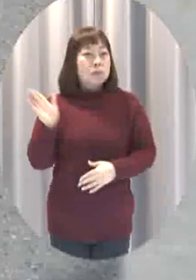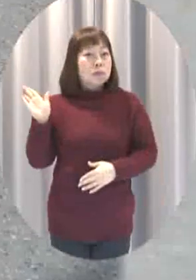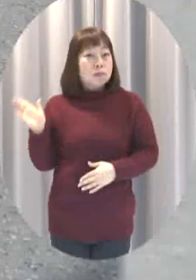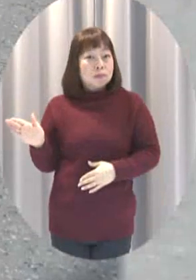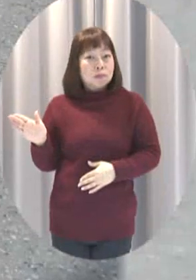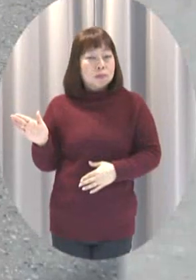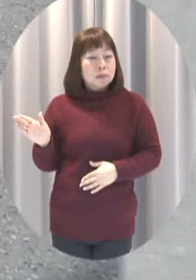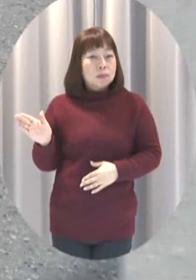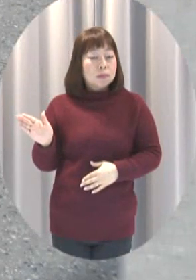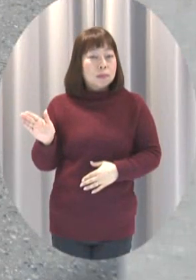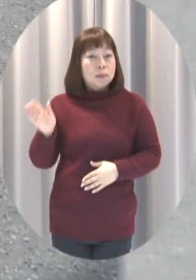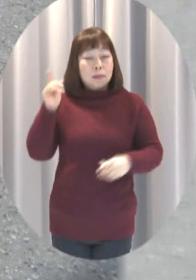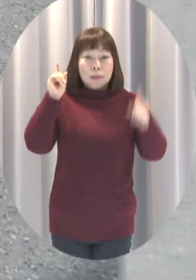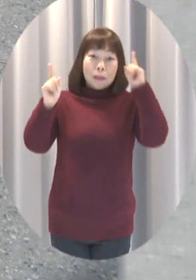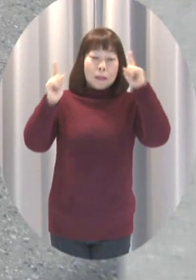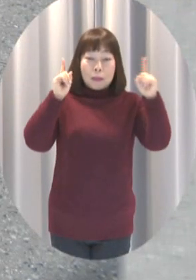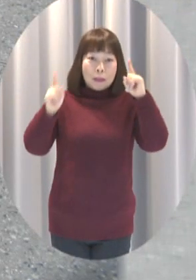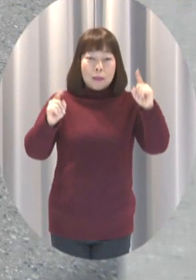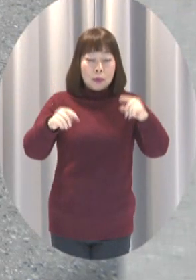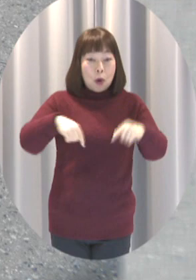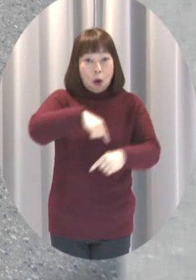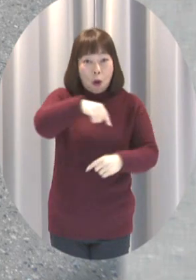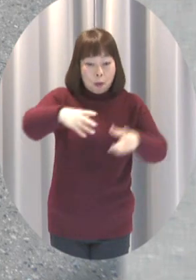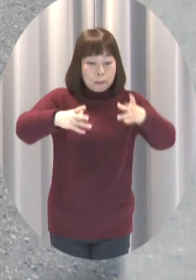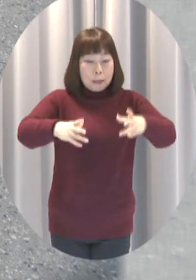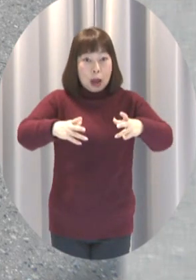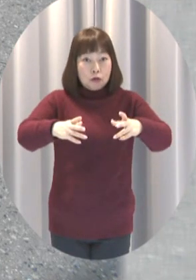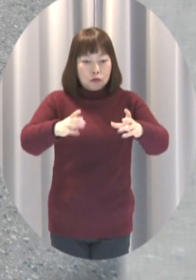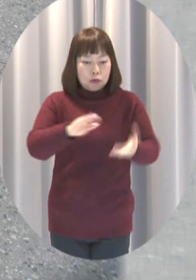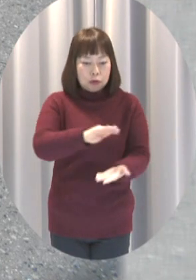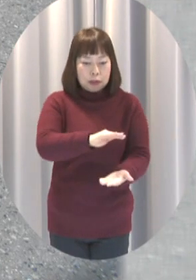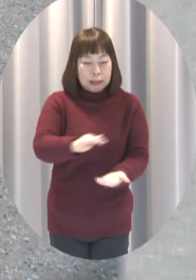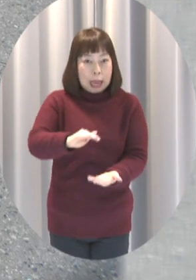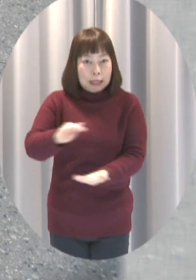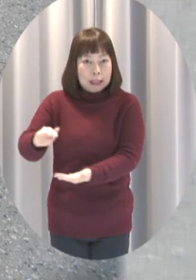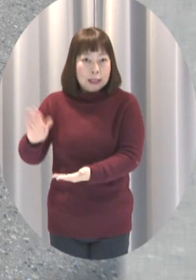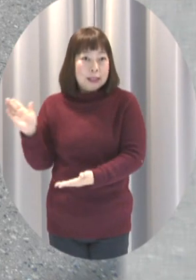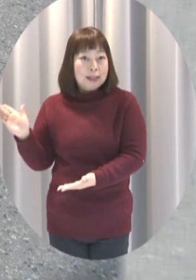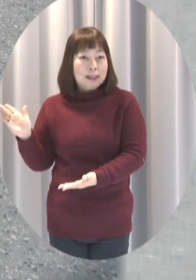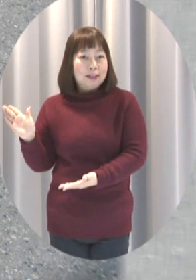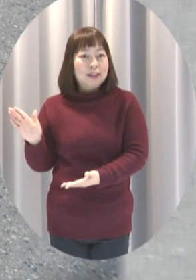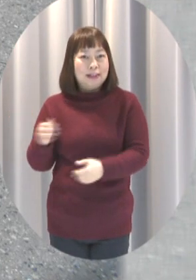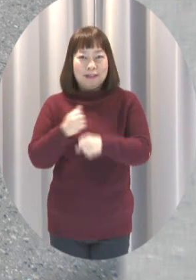遊具の丸資材を生産販売しております。